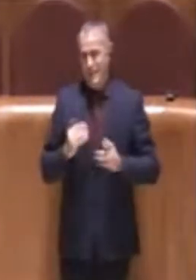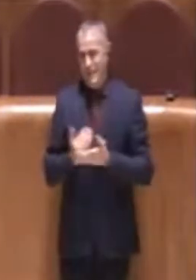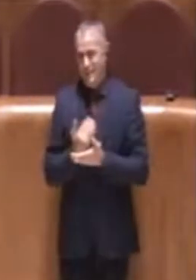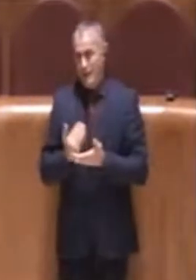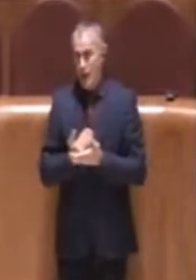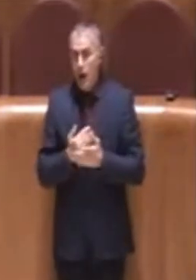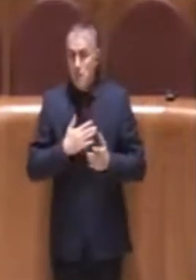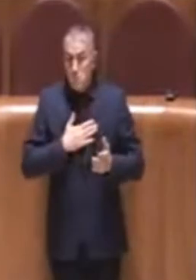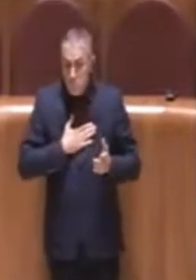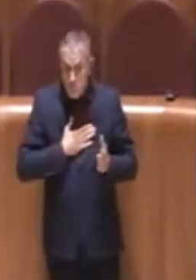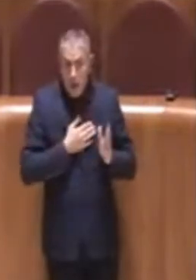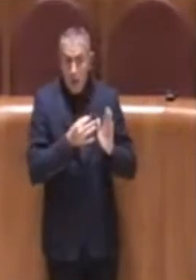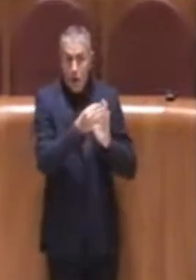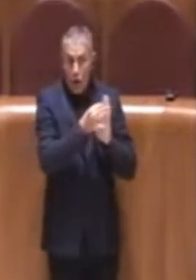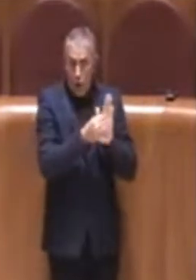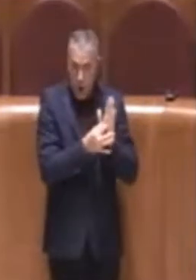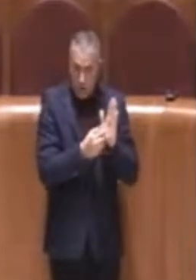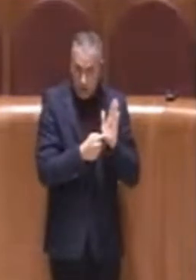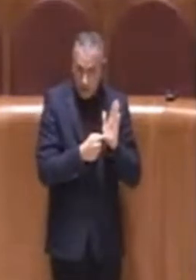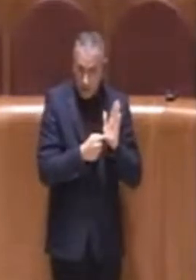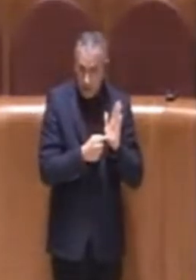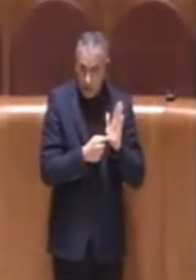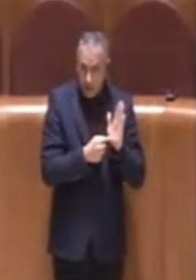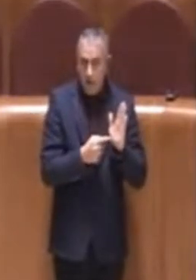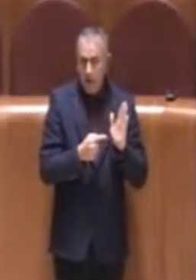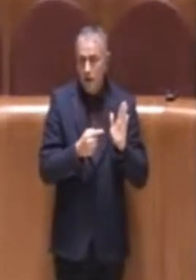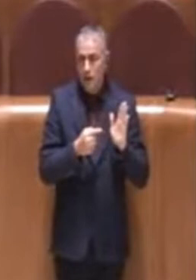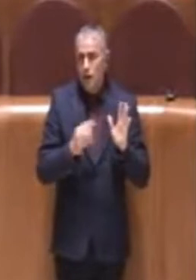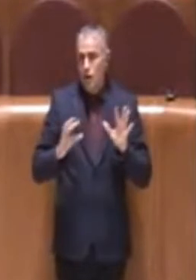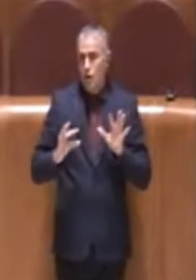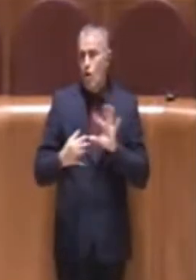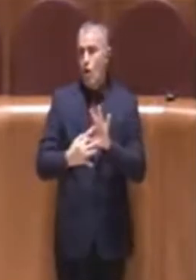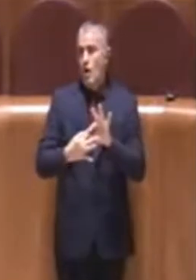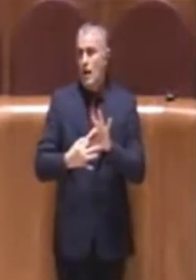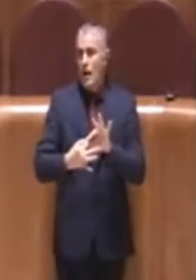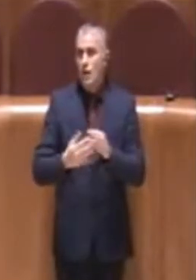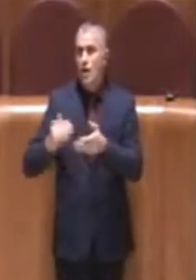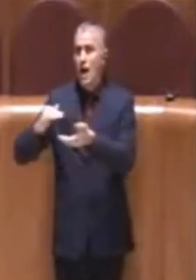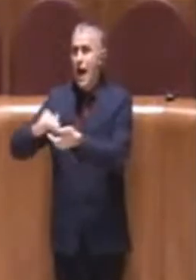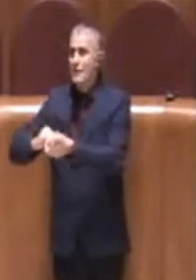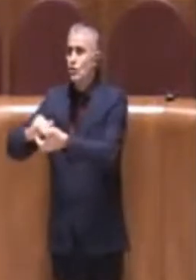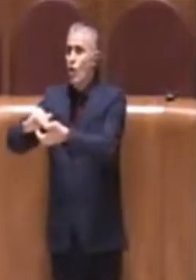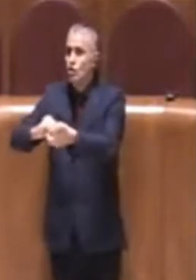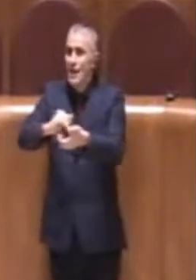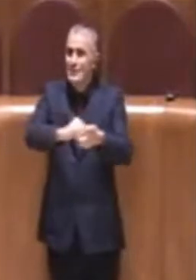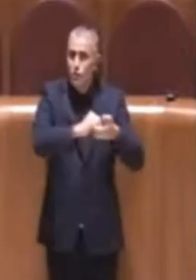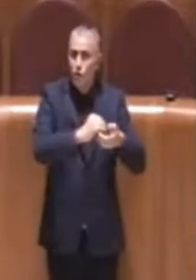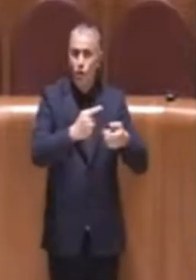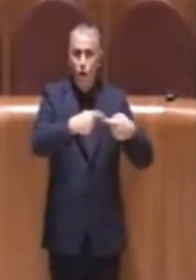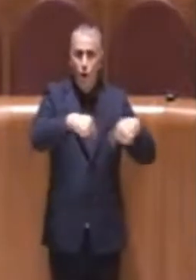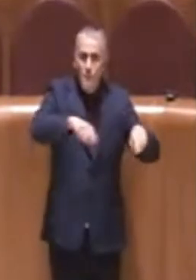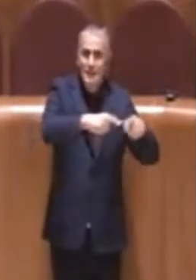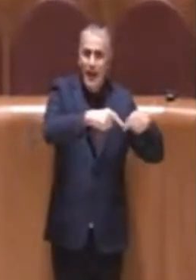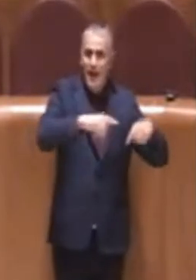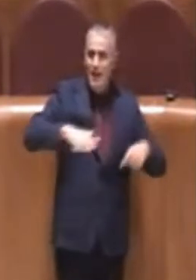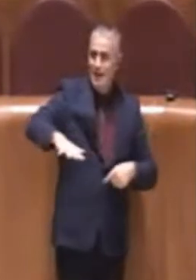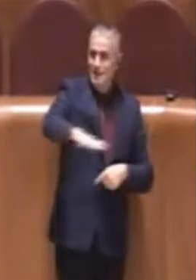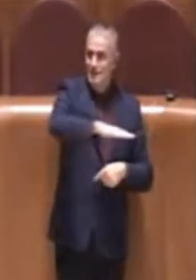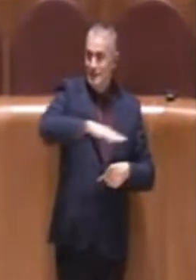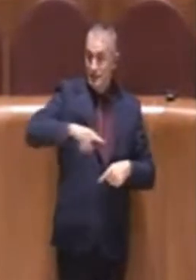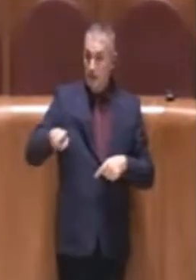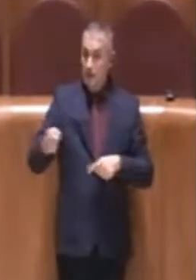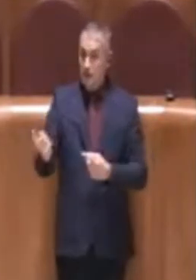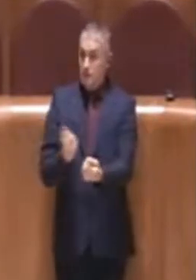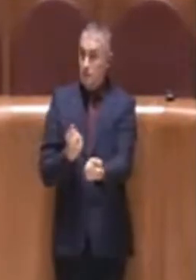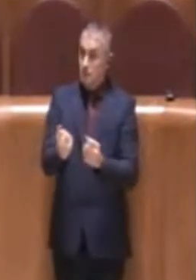ordine del giorno che va nella direzione delle indicazioni che sono venute dalle associazioni e dei comitati dal territorio che ha partecipano